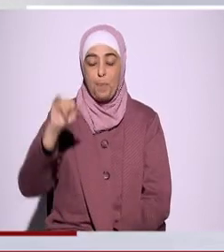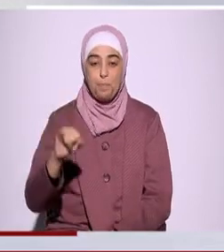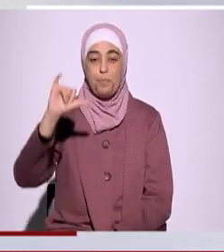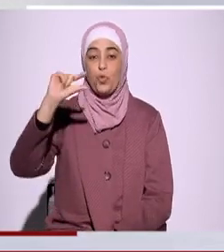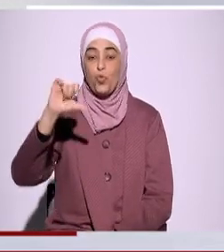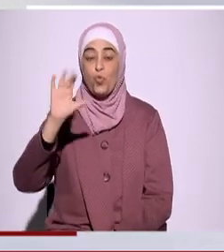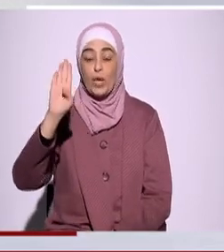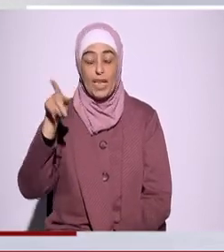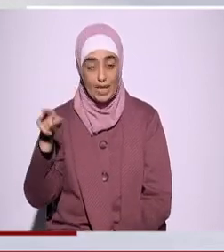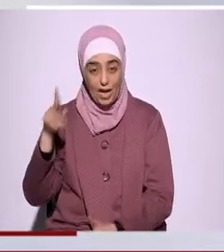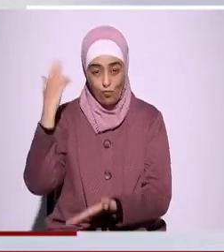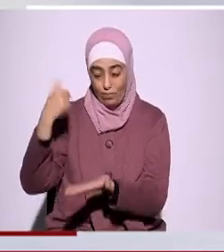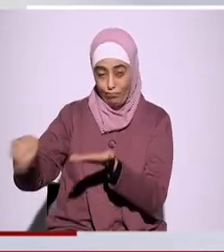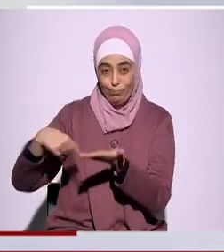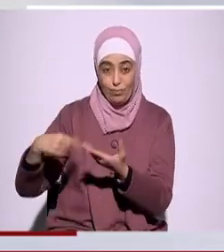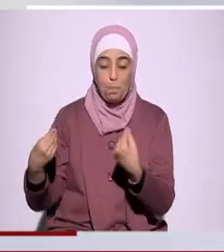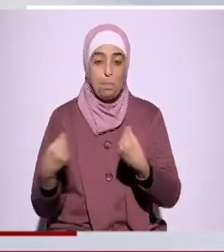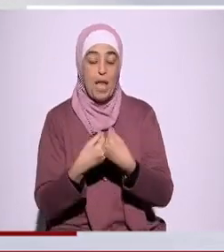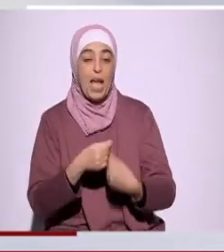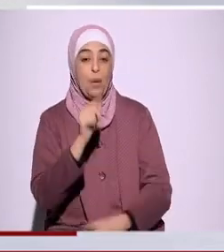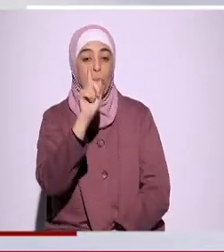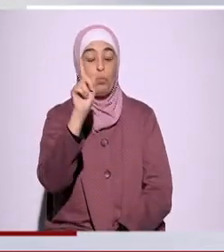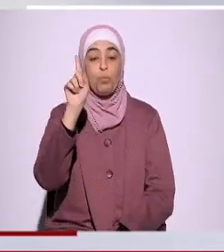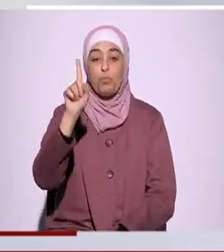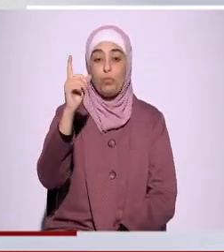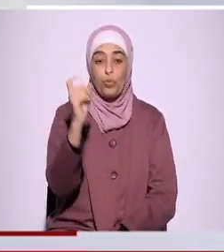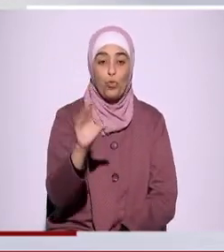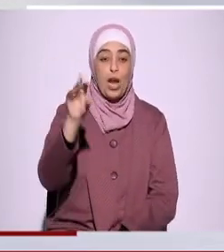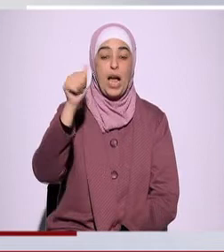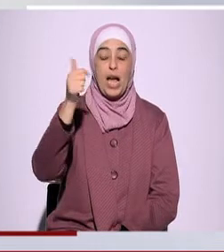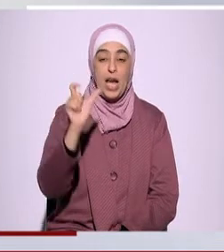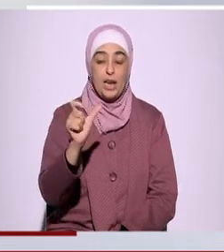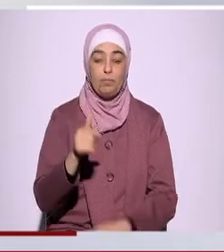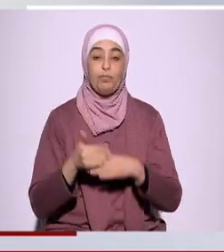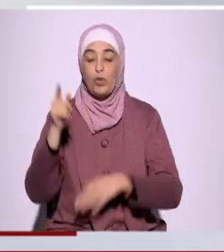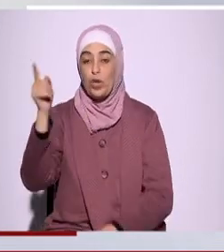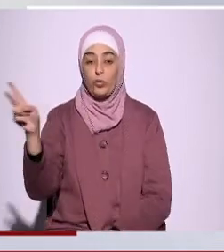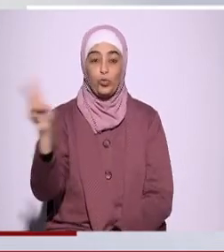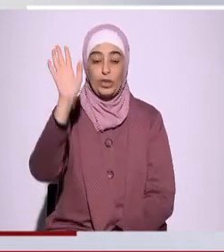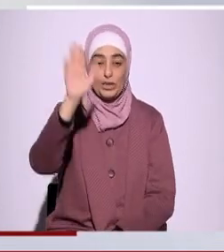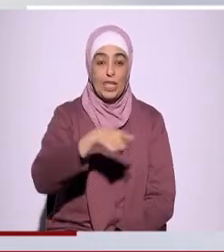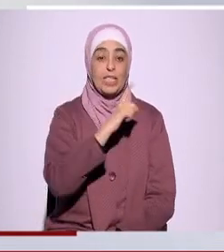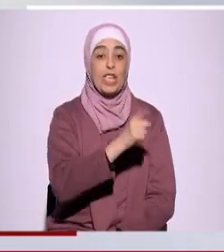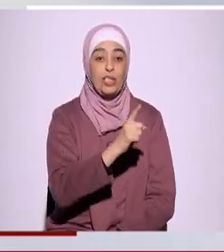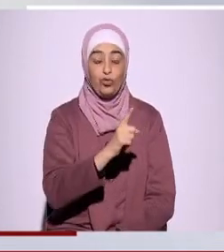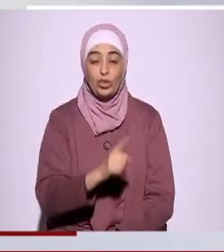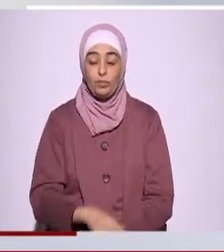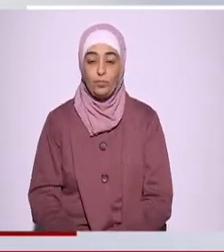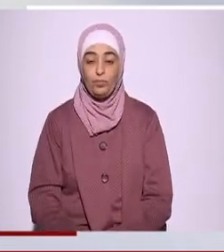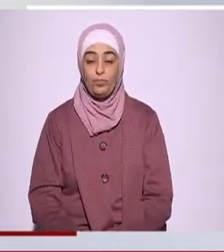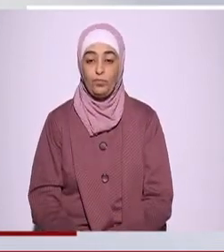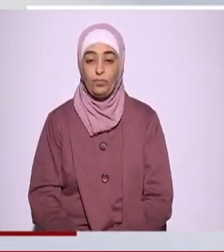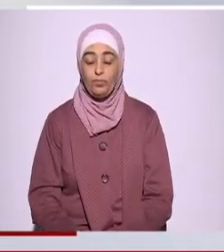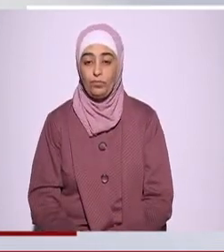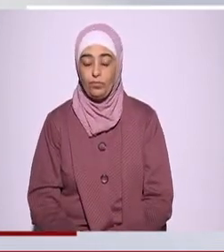حمدوك ومع البرهان بعد 21 نوفمبر. المجتمع الدولي قد يعني بدا